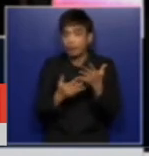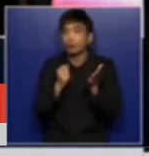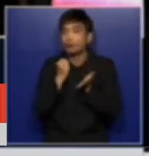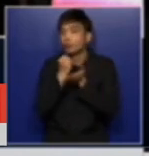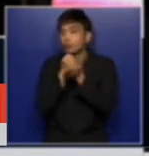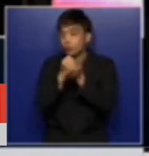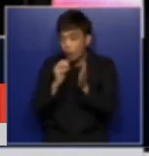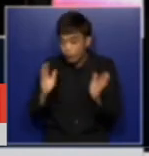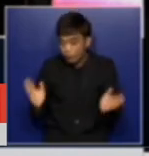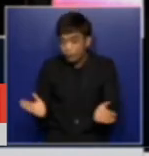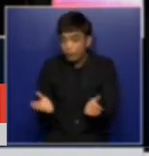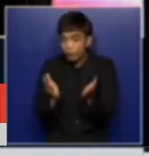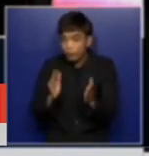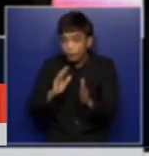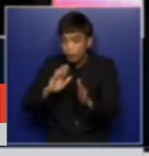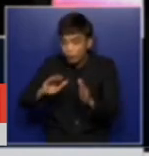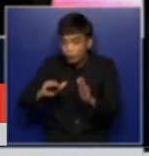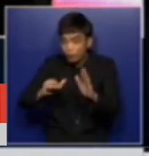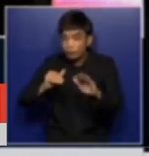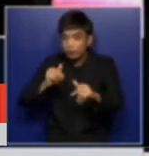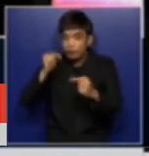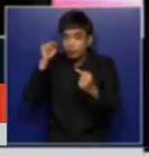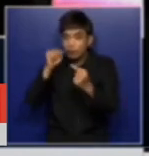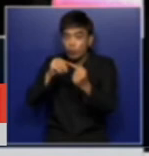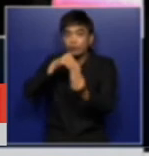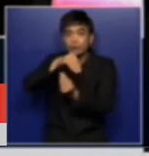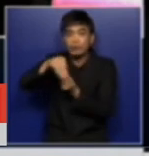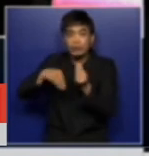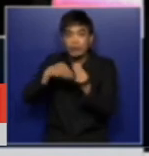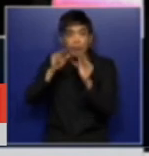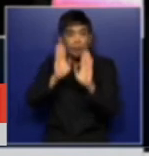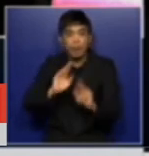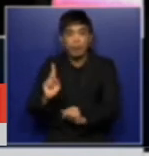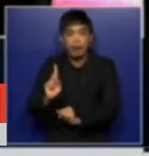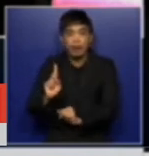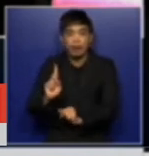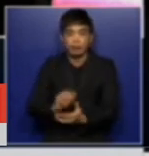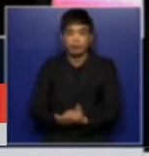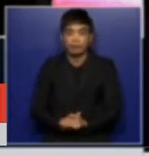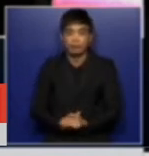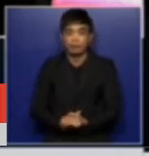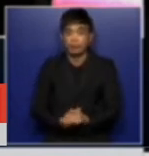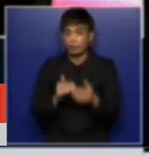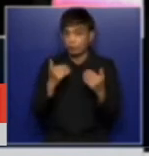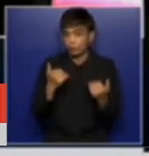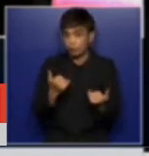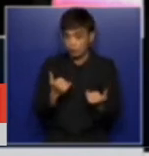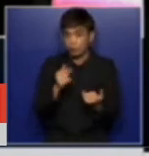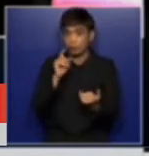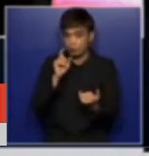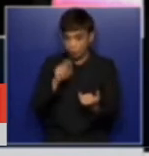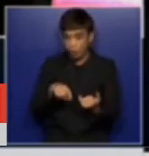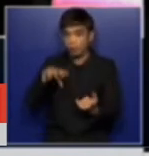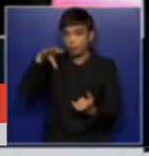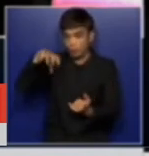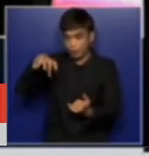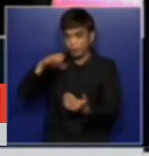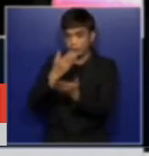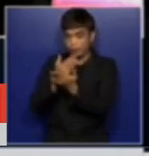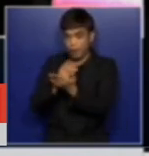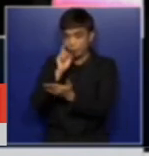ฟื้นตัวทางด้านเศรษฐกิจอย่างไรณปัจจุบันสิ่งที่งบประมาณต้องเข้าไปดูแลเข้ามาคือด้าน